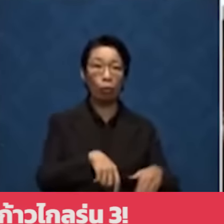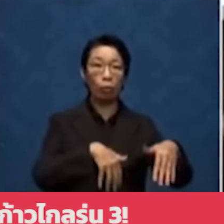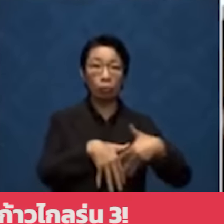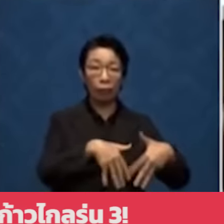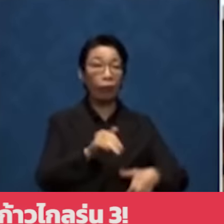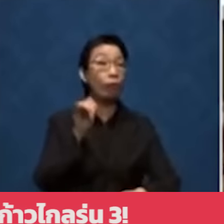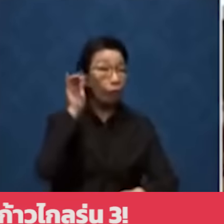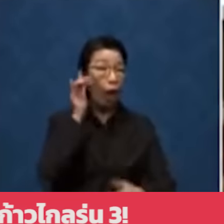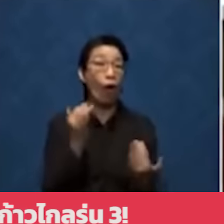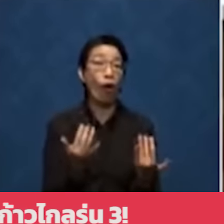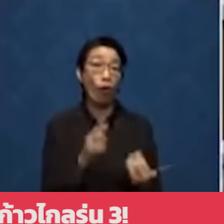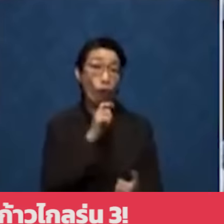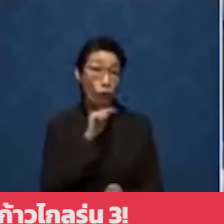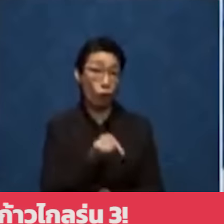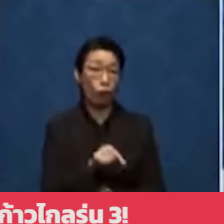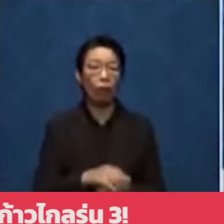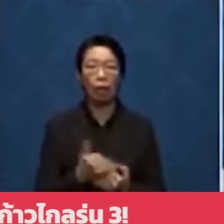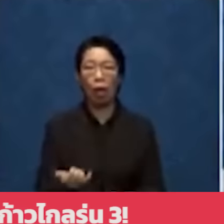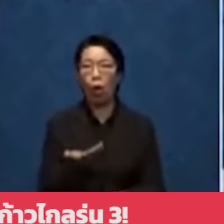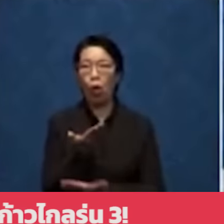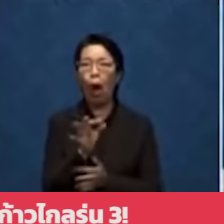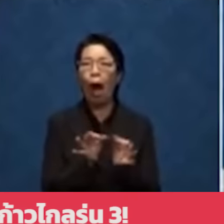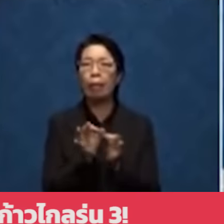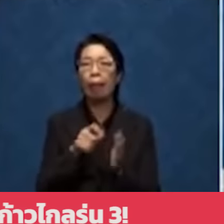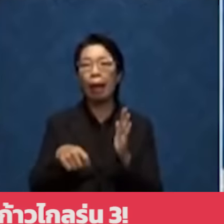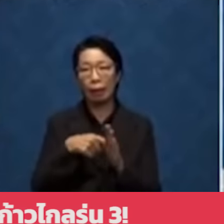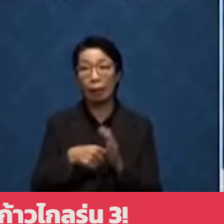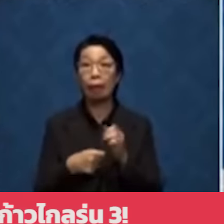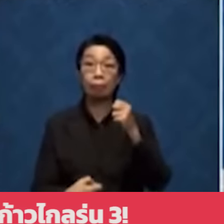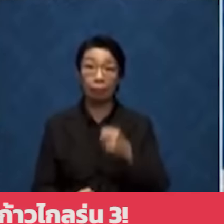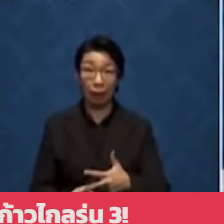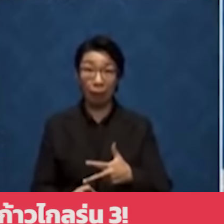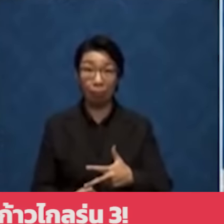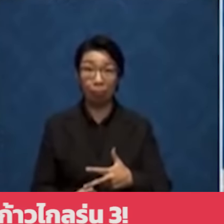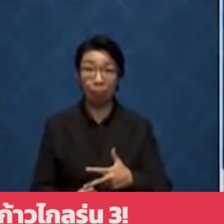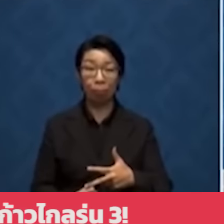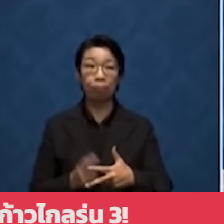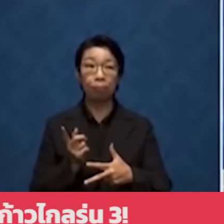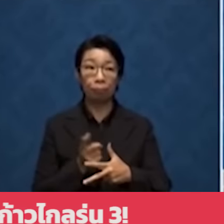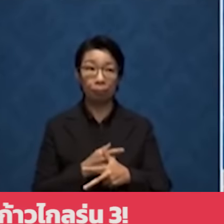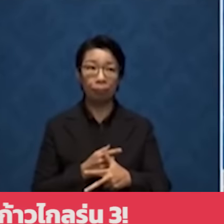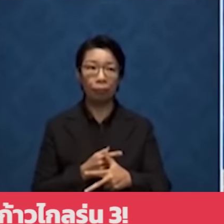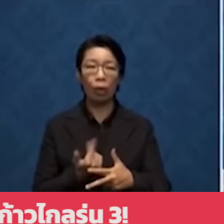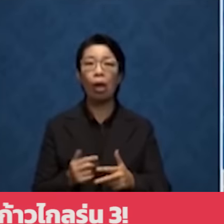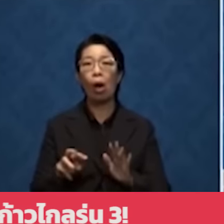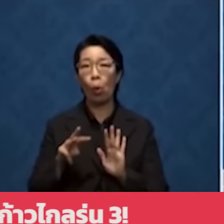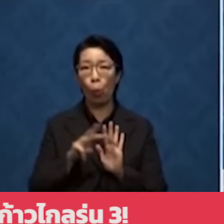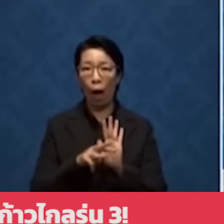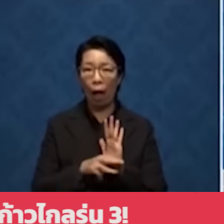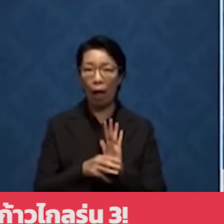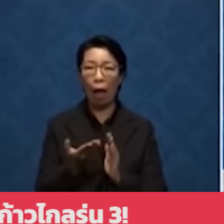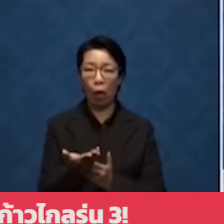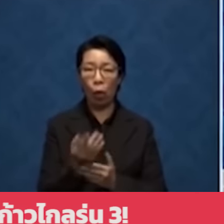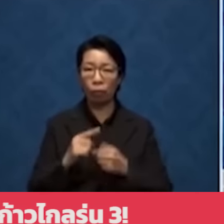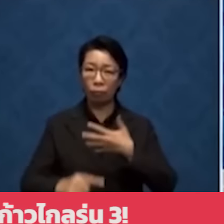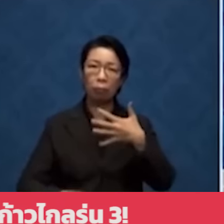ากนี้ด้วยท่าทีของเขาก็จะทำให้กลุ่มคนที่อายุมากกว่ายอมรับพร้อมกันนั้นโดยส่วนตัวอาจารย์ก็มองว่าไอติมเป็นคนที่เหม